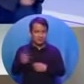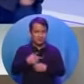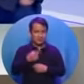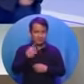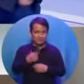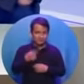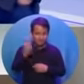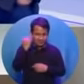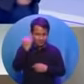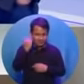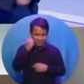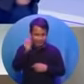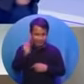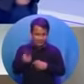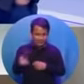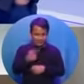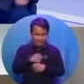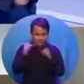si Jessica,